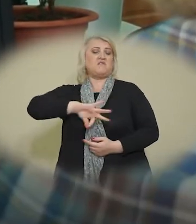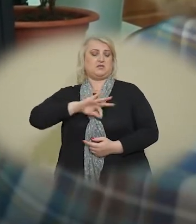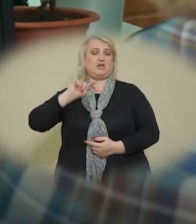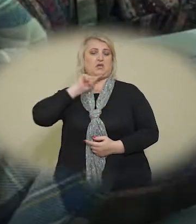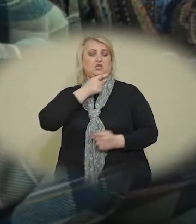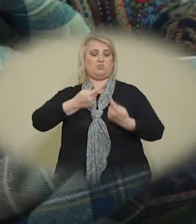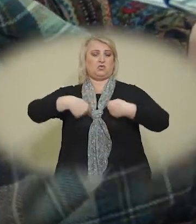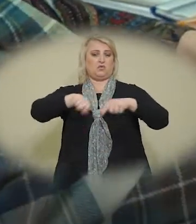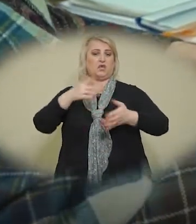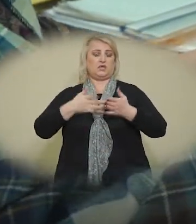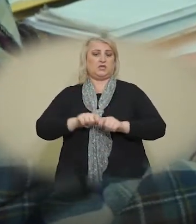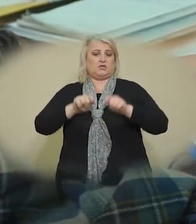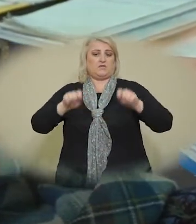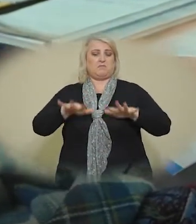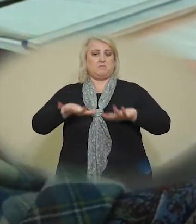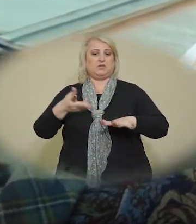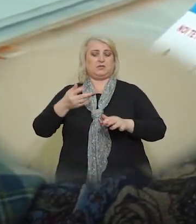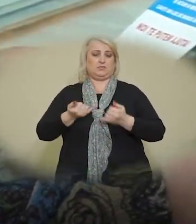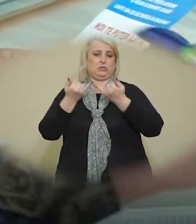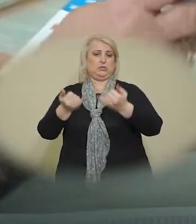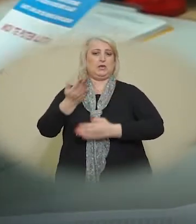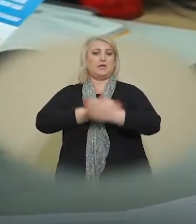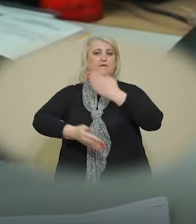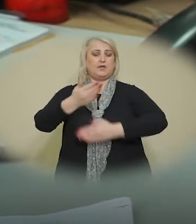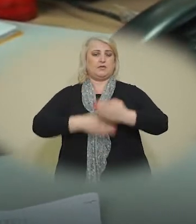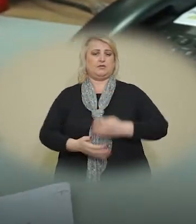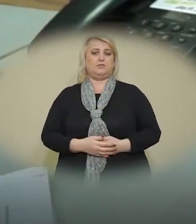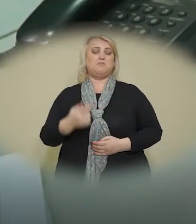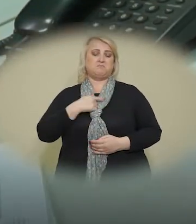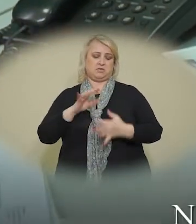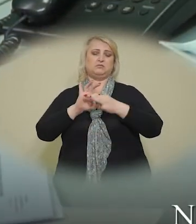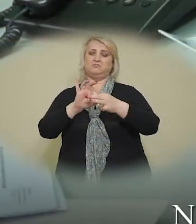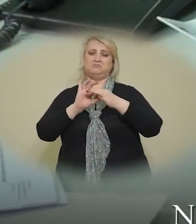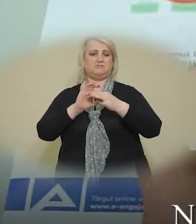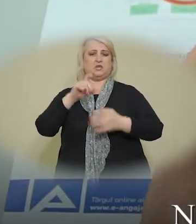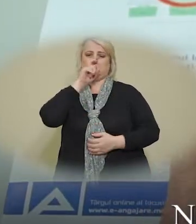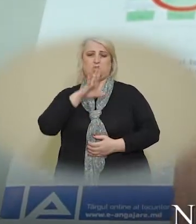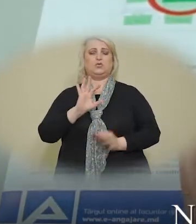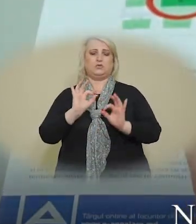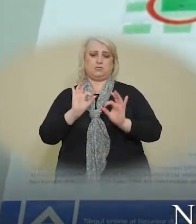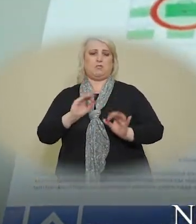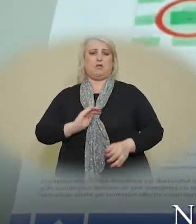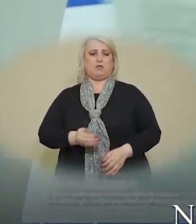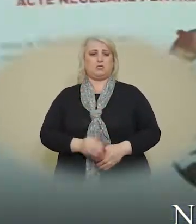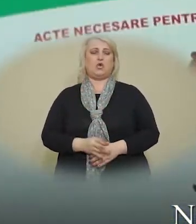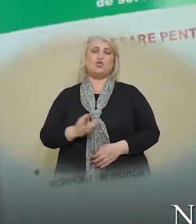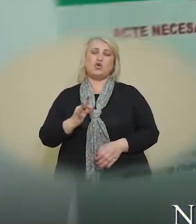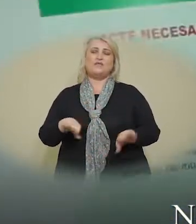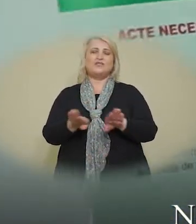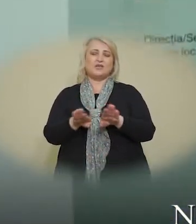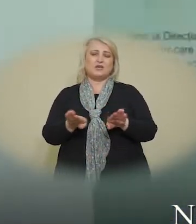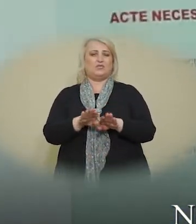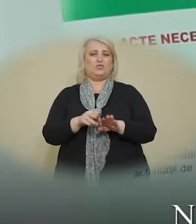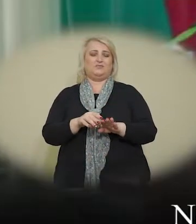cuvine agentul Economic dacă îl creează un loc de lucru pisoiul potrivita noi cum lucrăm nu rău nu